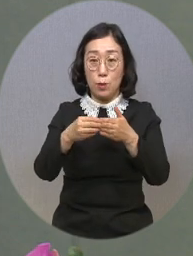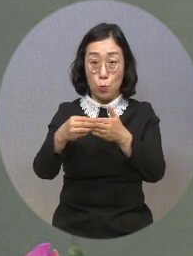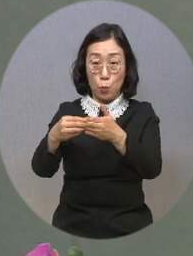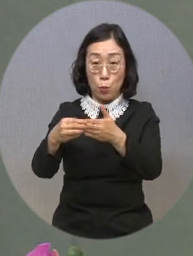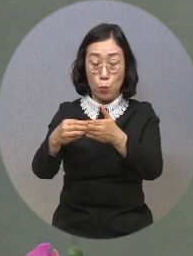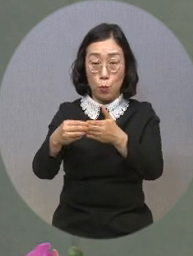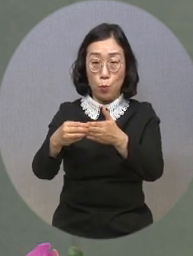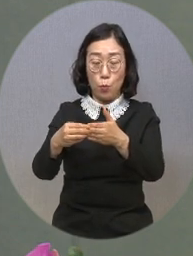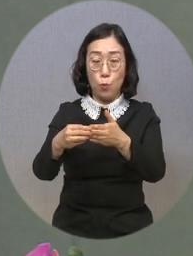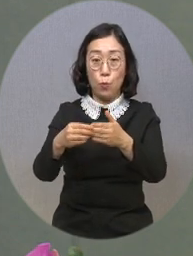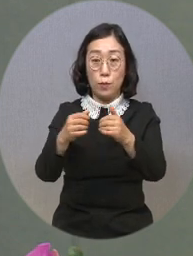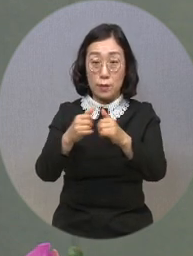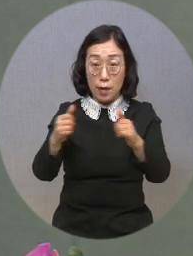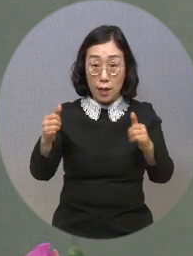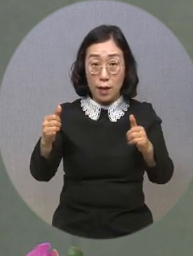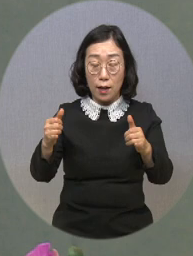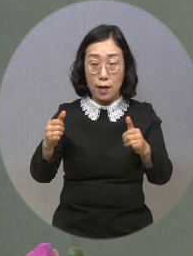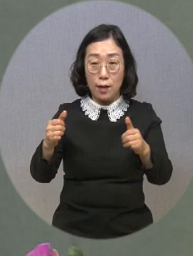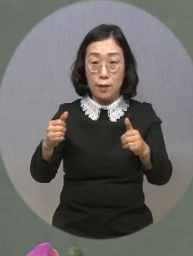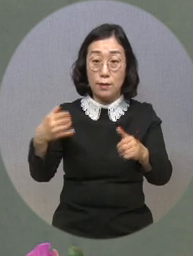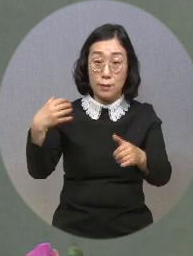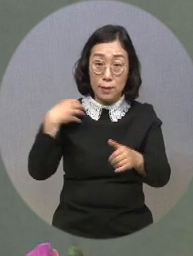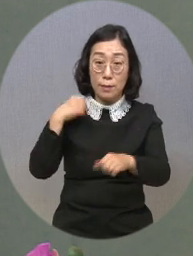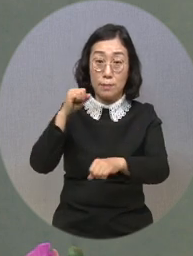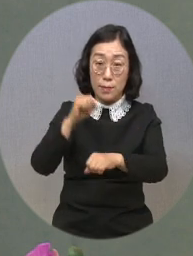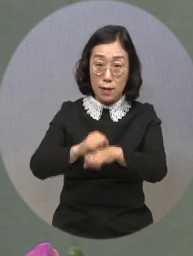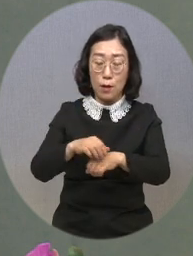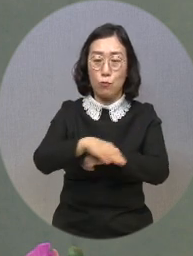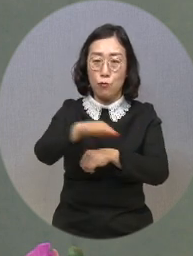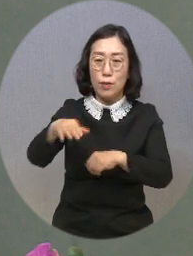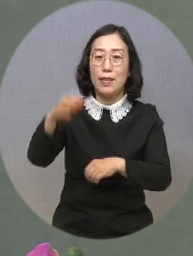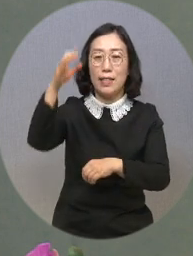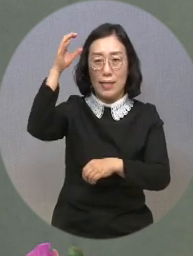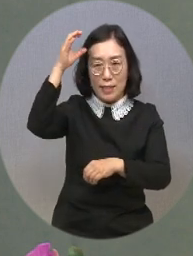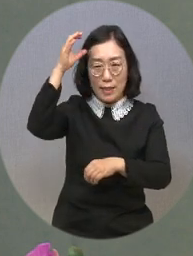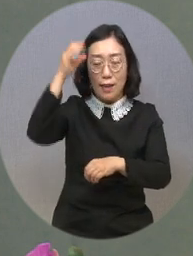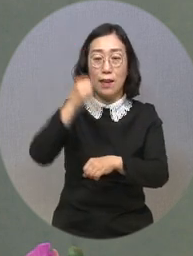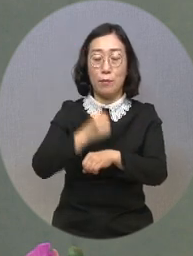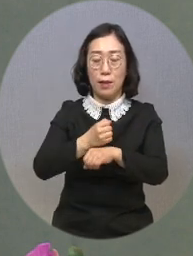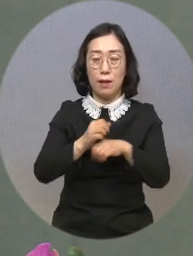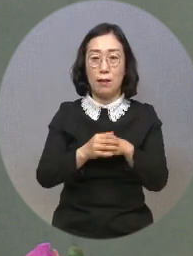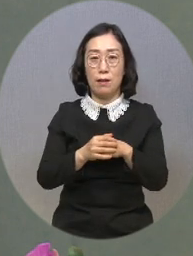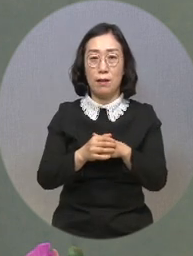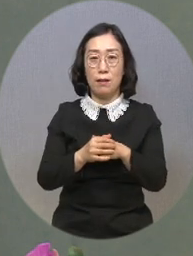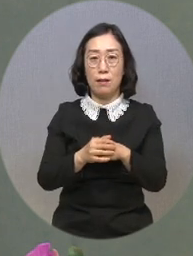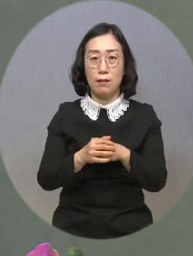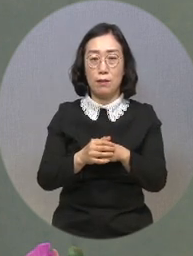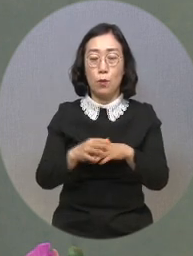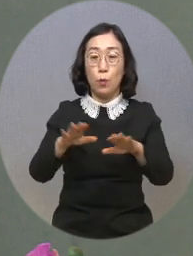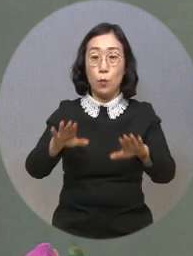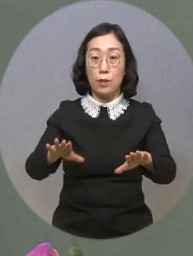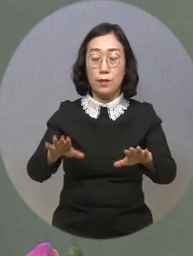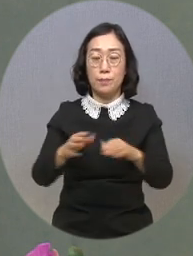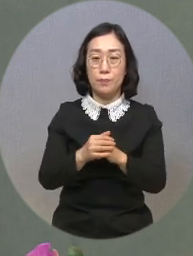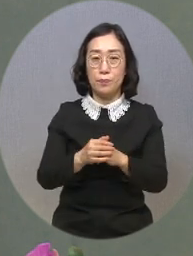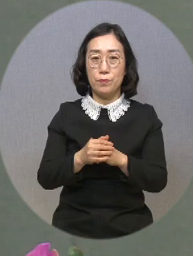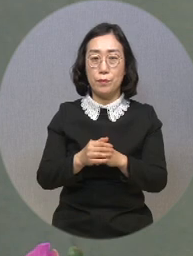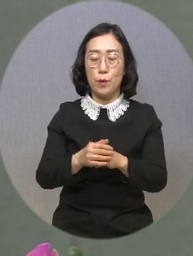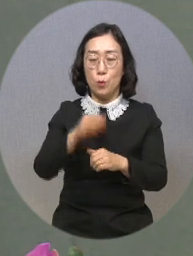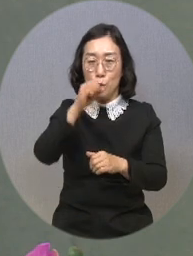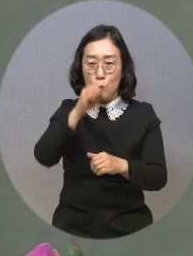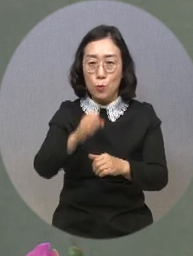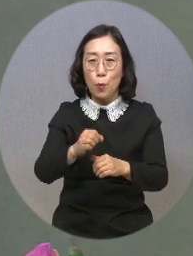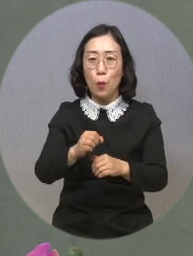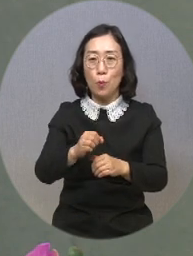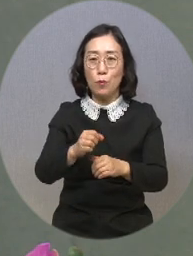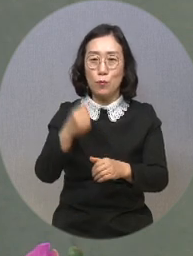곁에서 우리를 이끌어주는 그런 것을 국민들은 많이 기대합니다. 그래서 오늘 아주 좋은 분 한